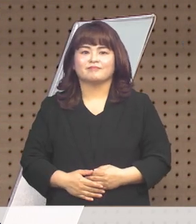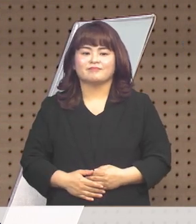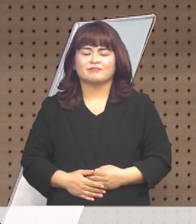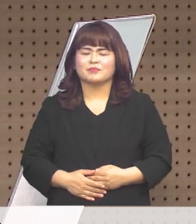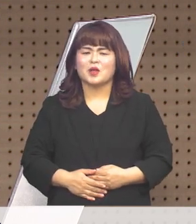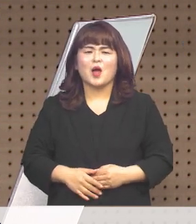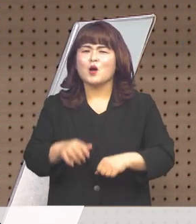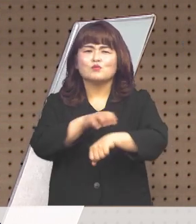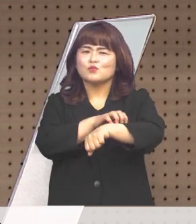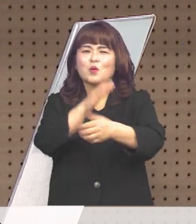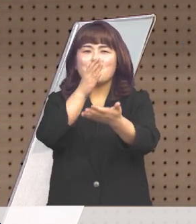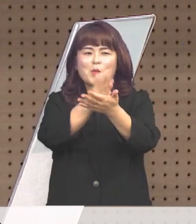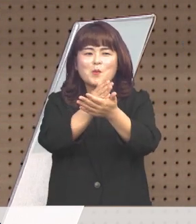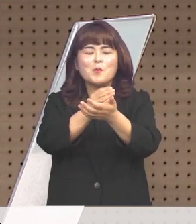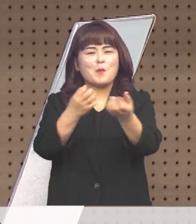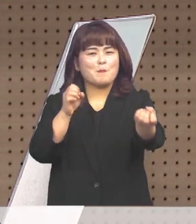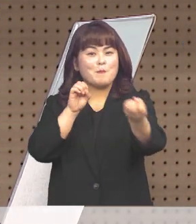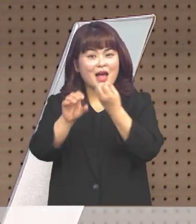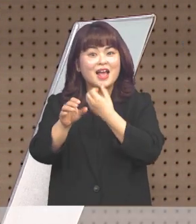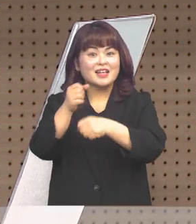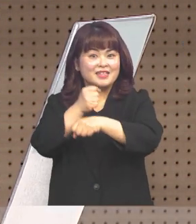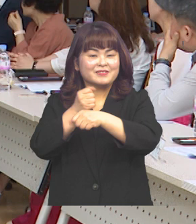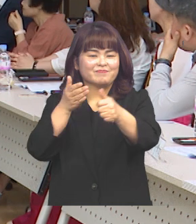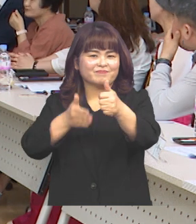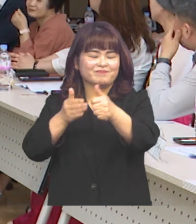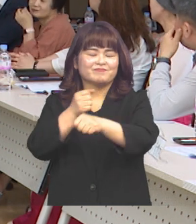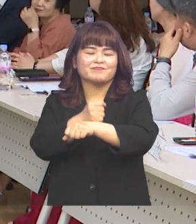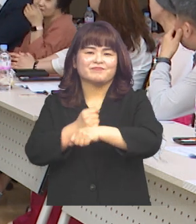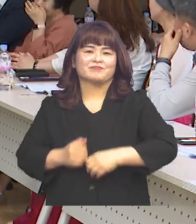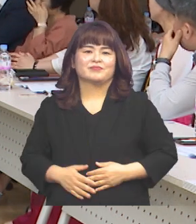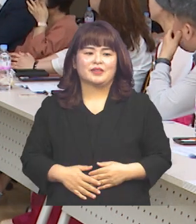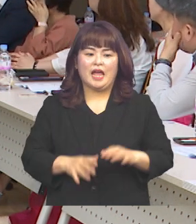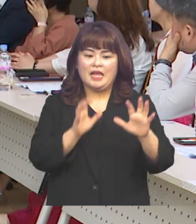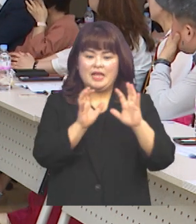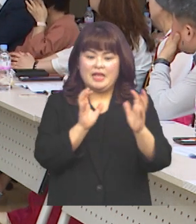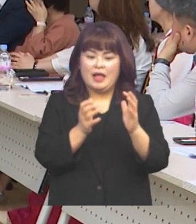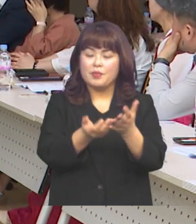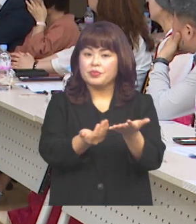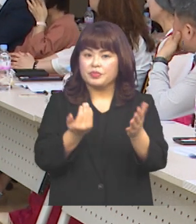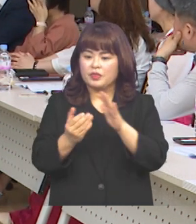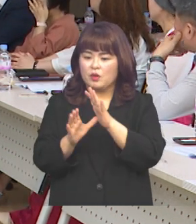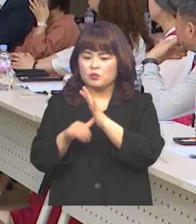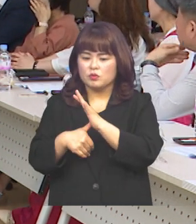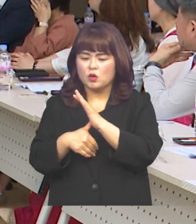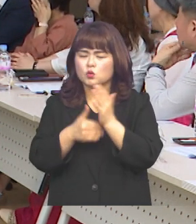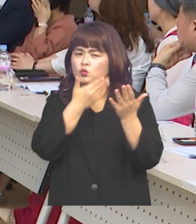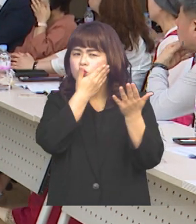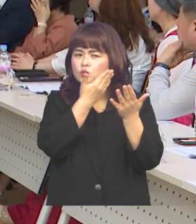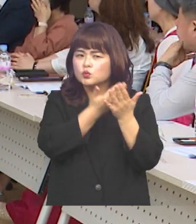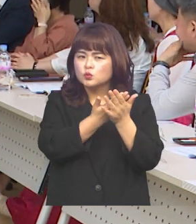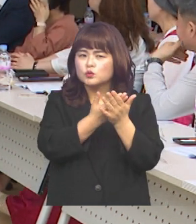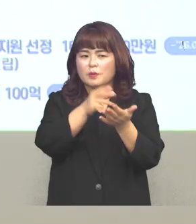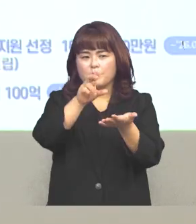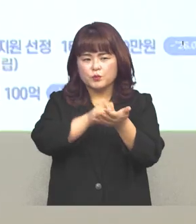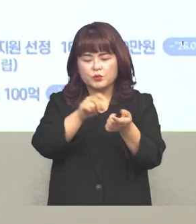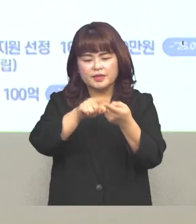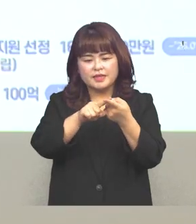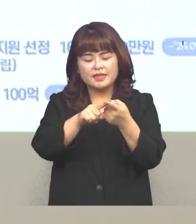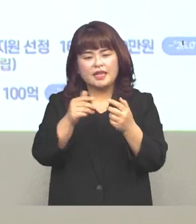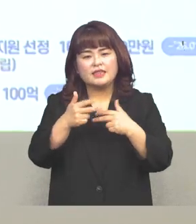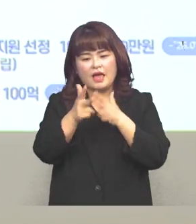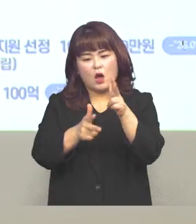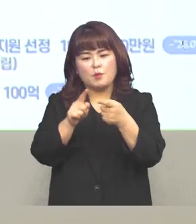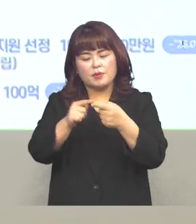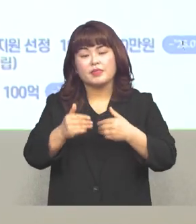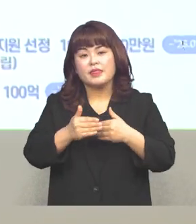오늘 기탄 없이 말씀 주시면 좋겠습니다. 간담회에 앞서 이 시장은 시의 역점 사업과 주요 현안에 대해